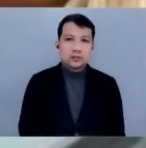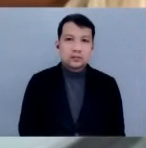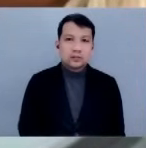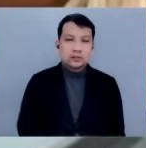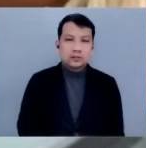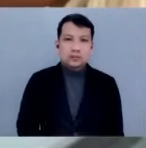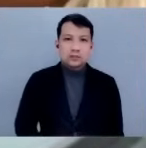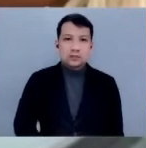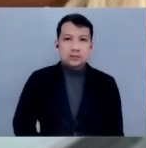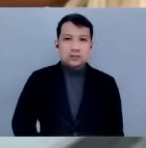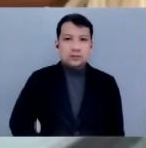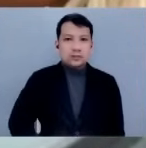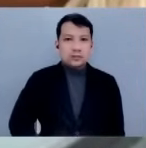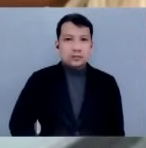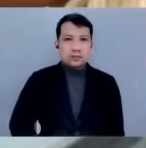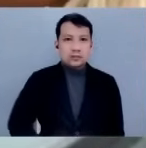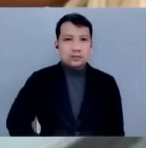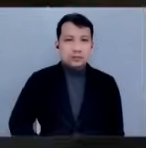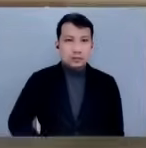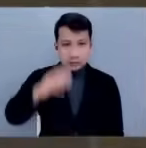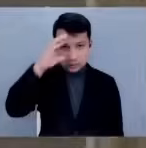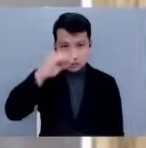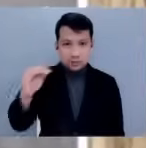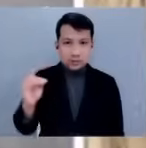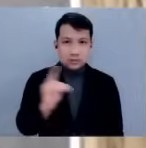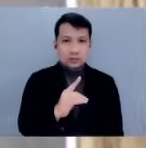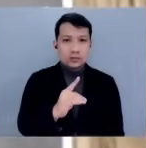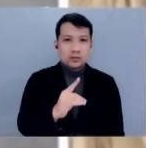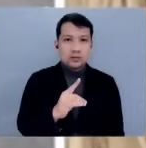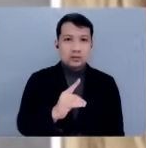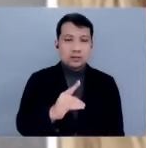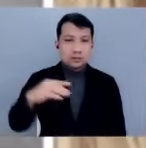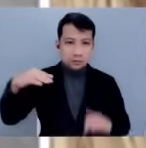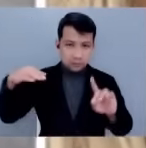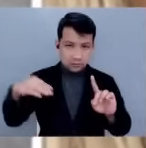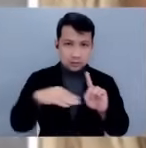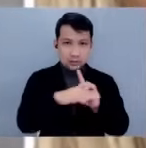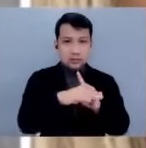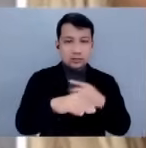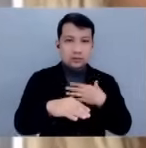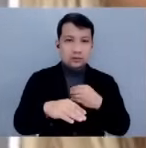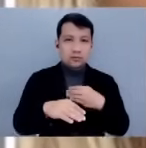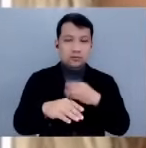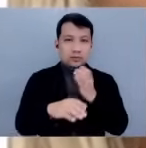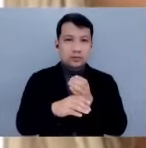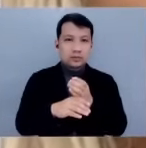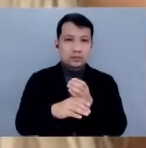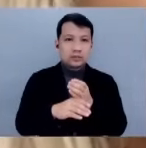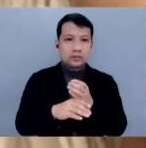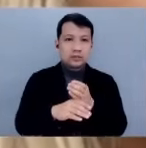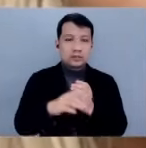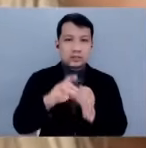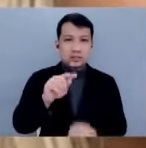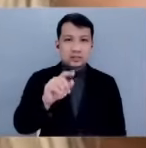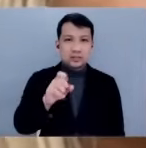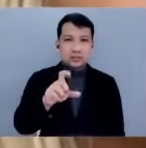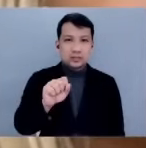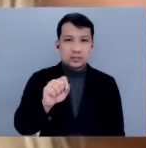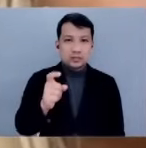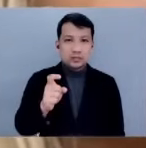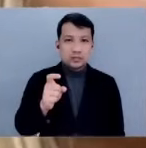Sisilip lang sa mailbox ang lalaking ito nang biglang sagasaan ang puting kotse sa Houston, Texas sa Amerika. Hindi